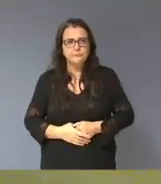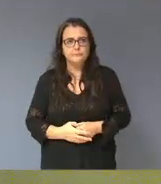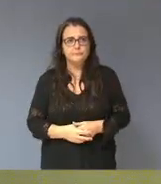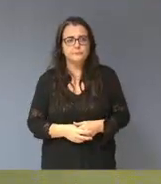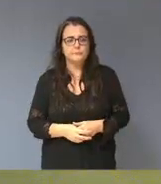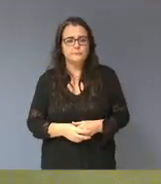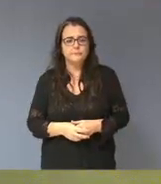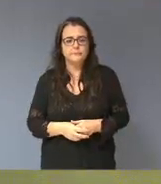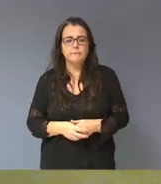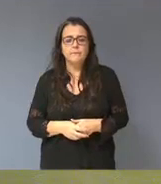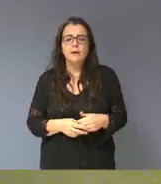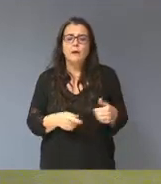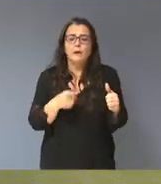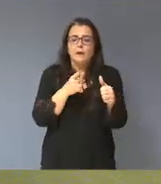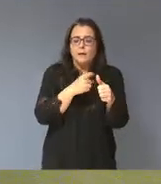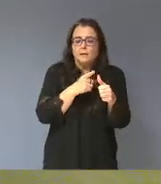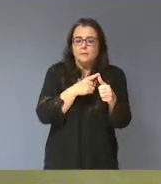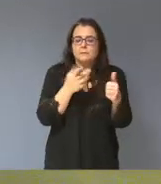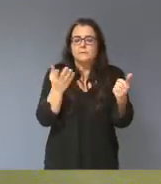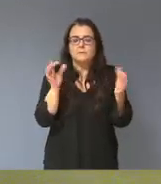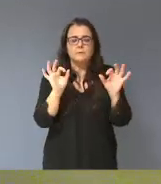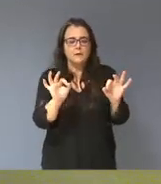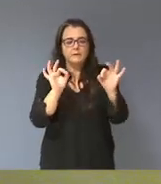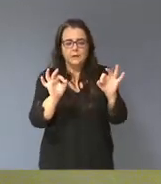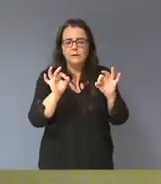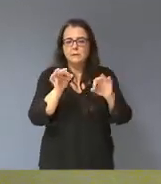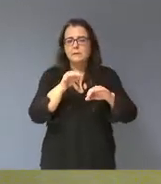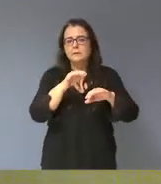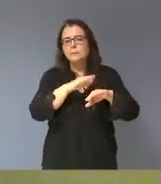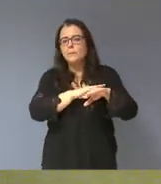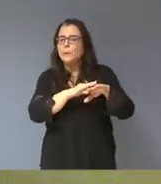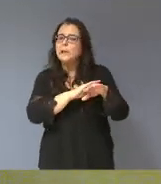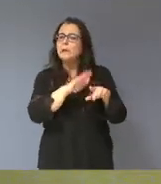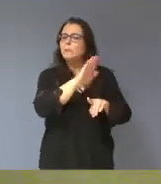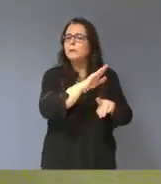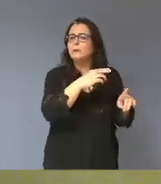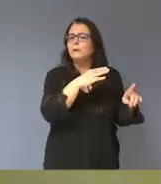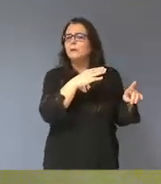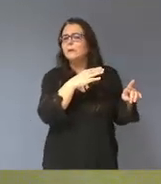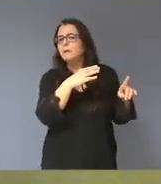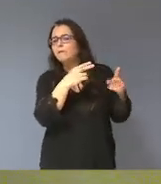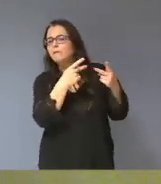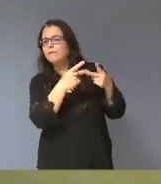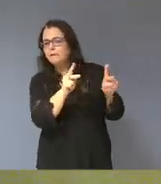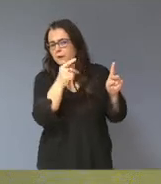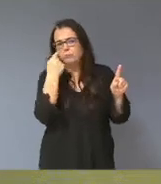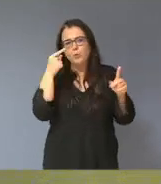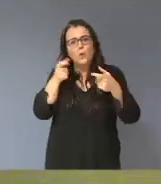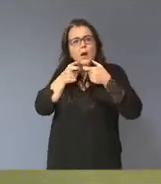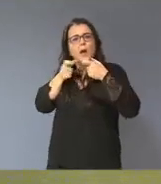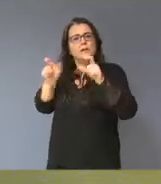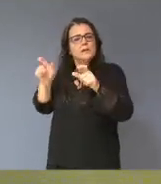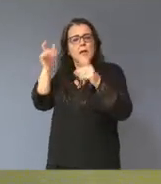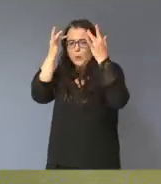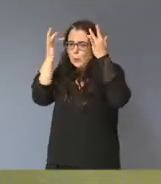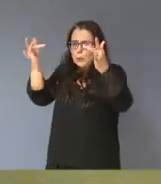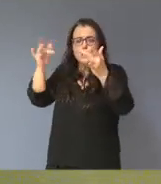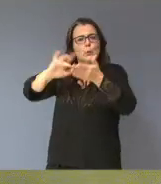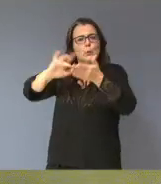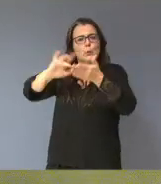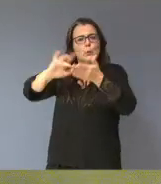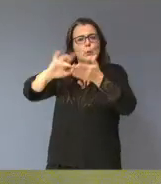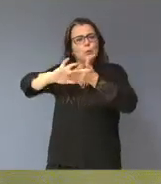Monsieur le maire, mes chers collègues, dans le cadre de la politique municipale visant à favoriser l'accès à la culture pour tous et partout, et pour